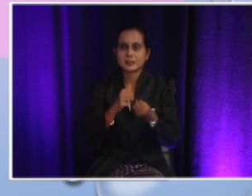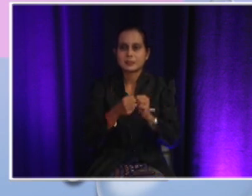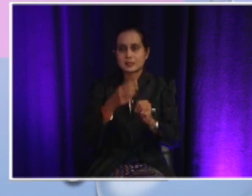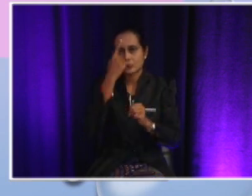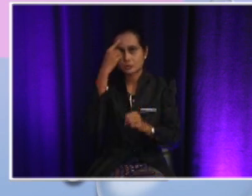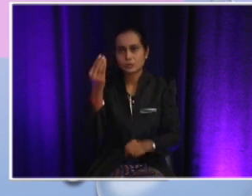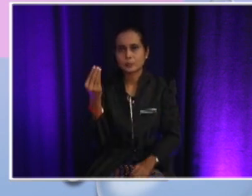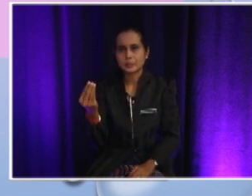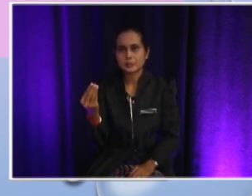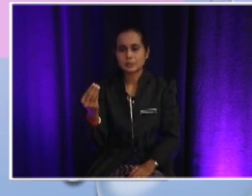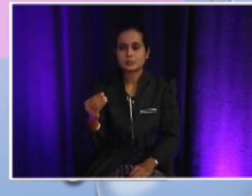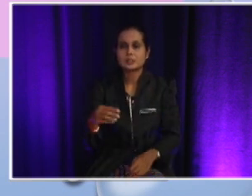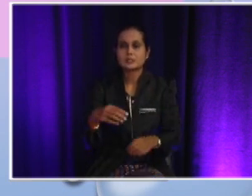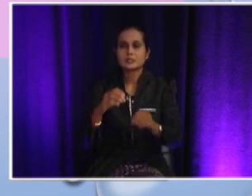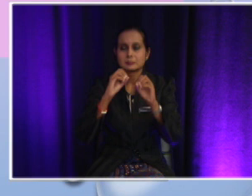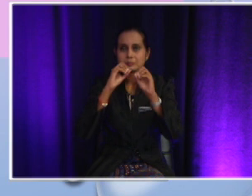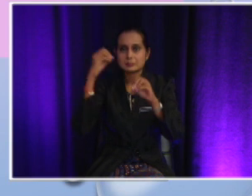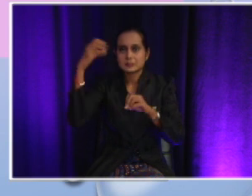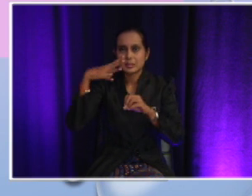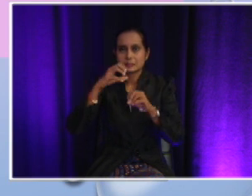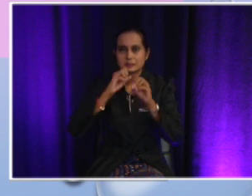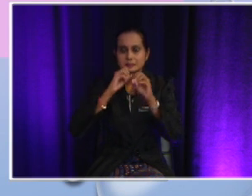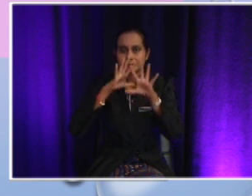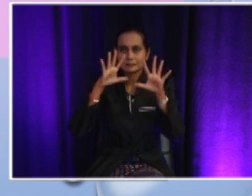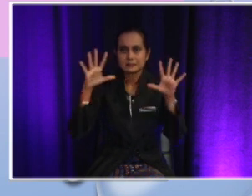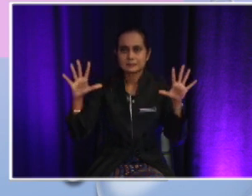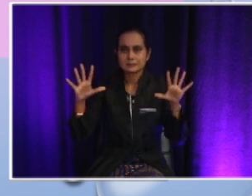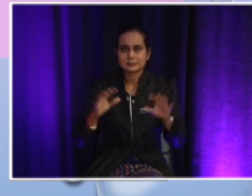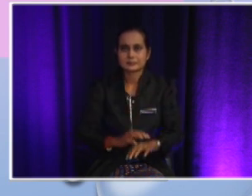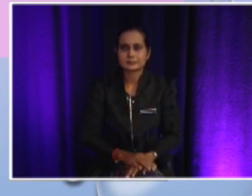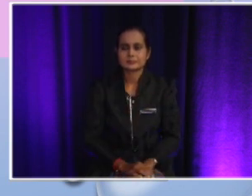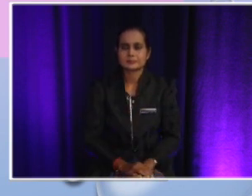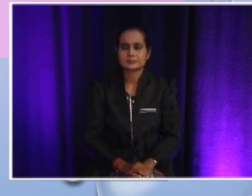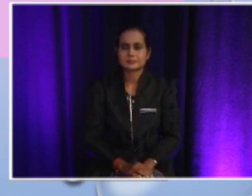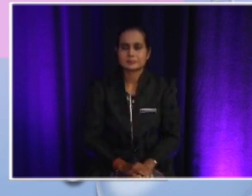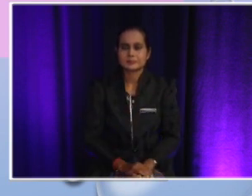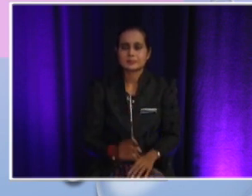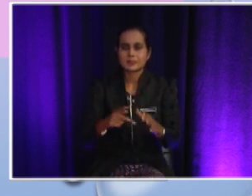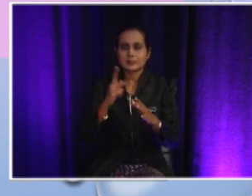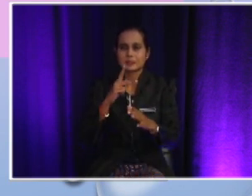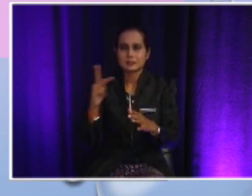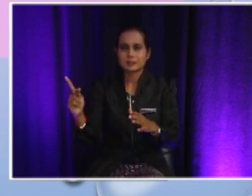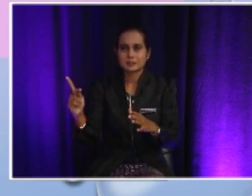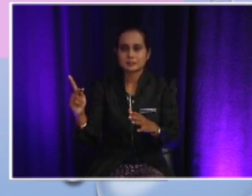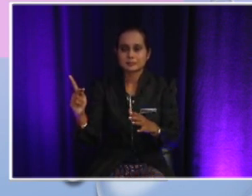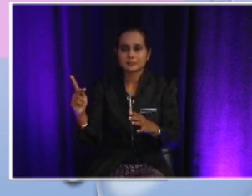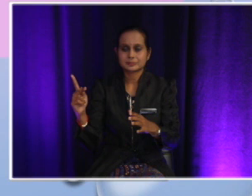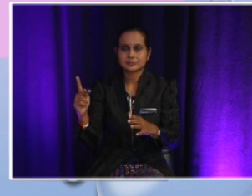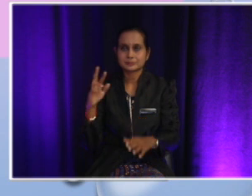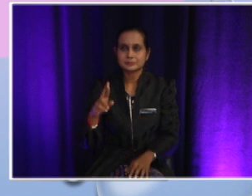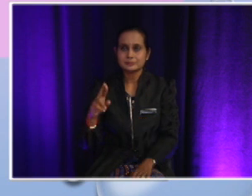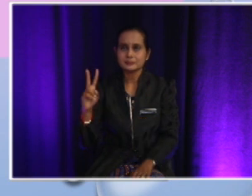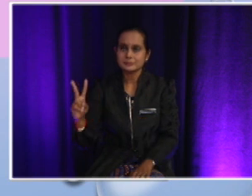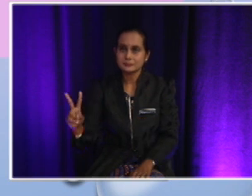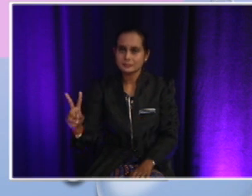Sebab dua-dua bekalan sama nilai tadi. Okey, daripada tadi yang dia berkongsi kan. Okey, keluarkan perintah R2 okey untuk